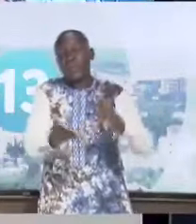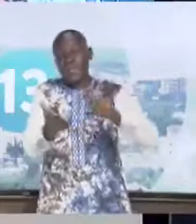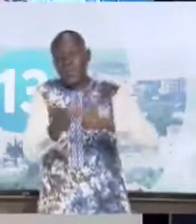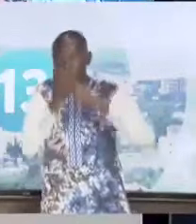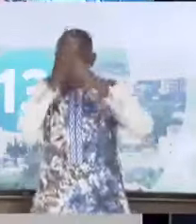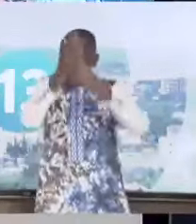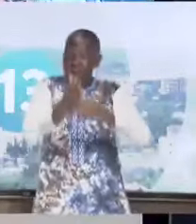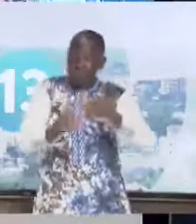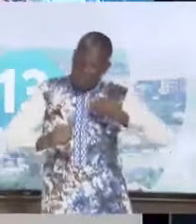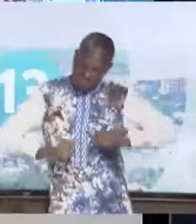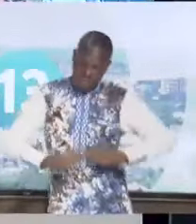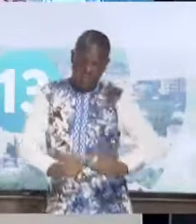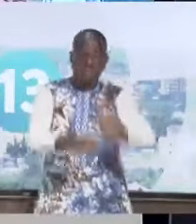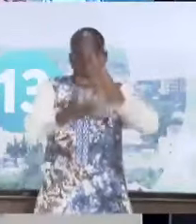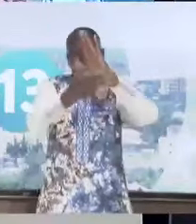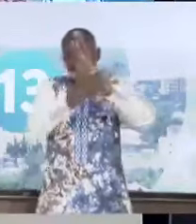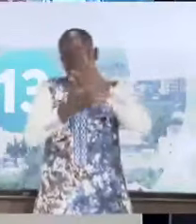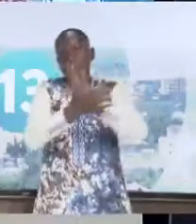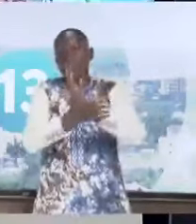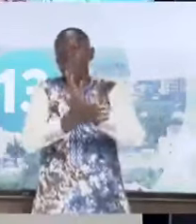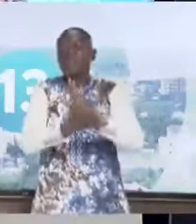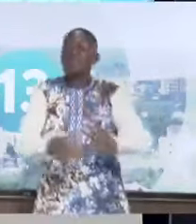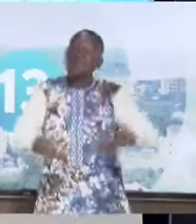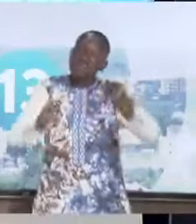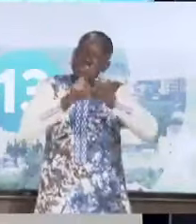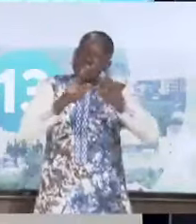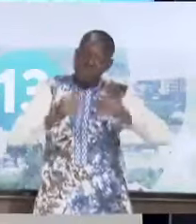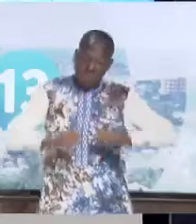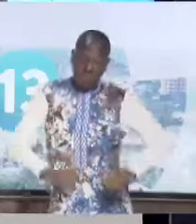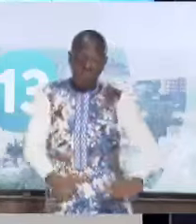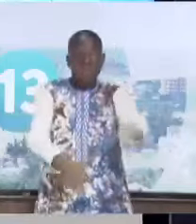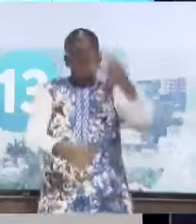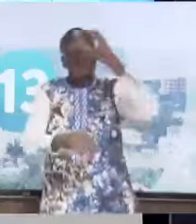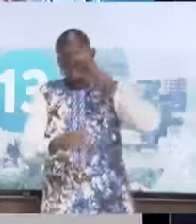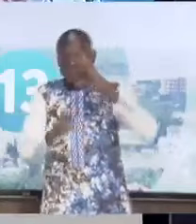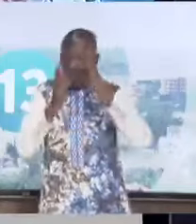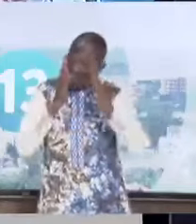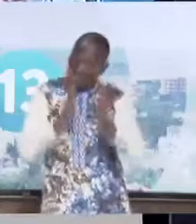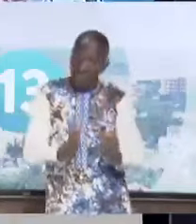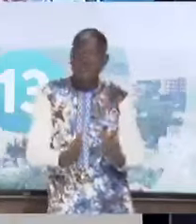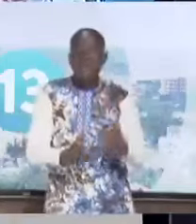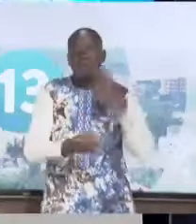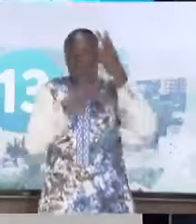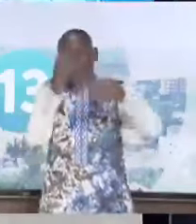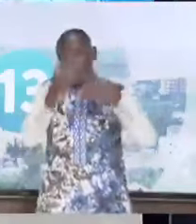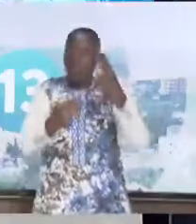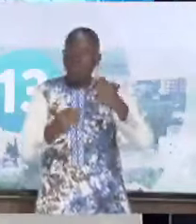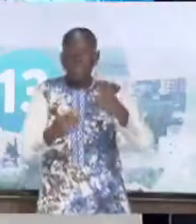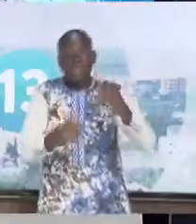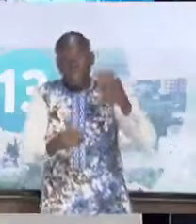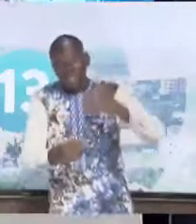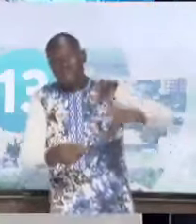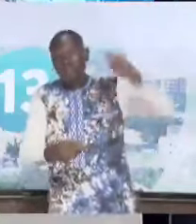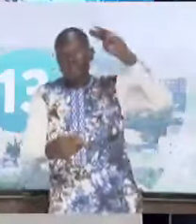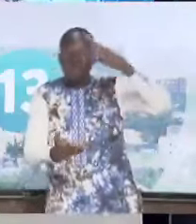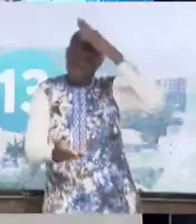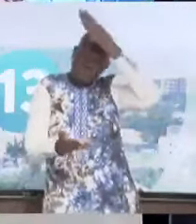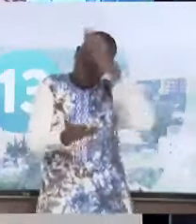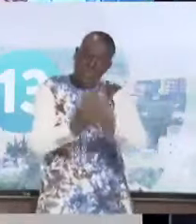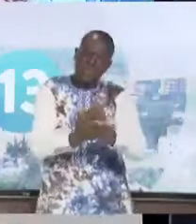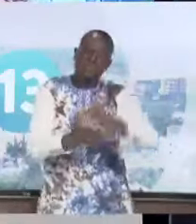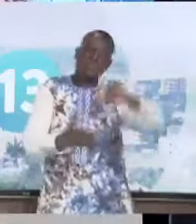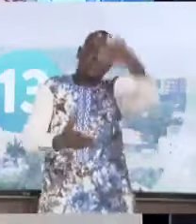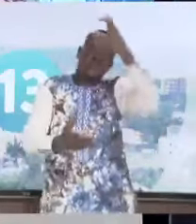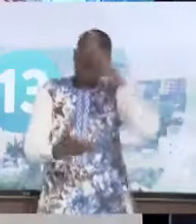de suivre sa facturation, de suivre même sa consommation à travers des courbes pour voir quand la courbe monte, il y a un point d'alerte en termes de